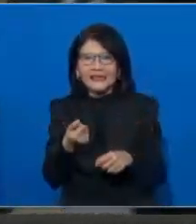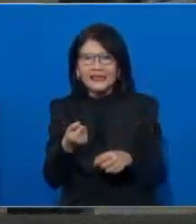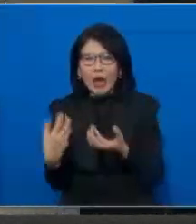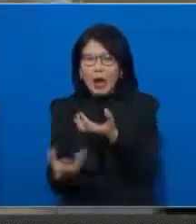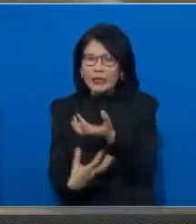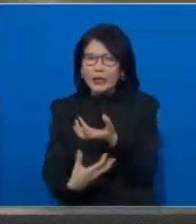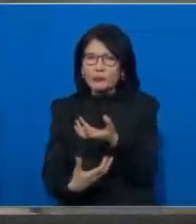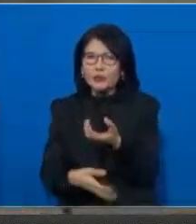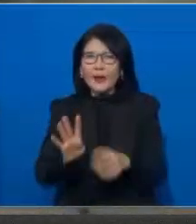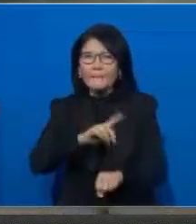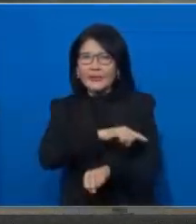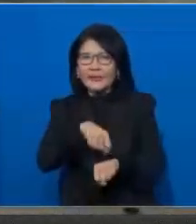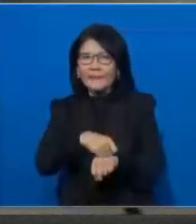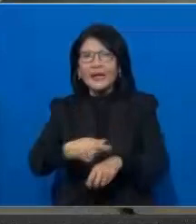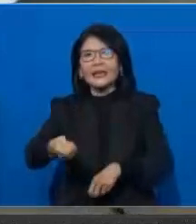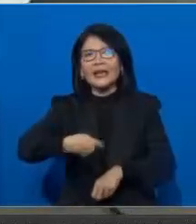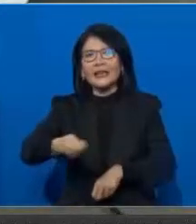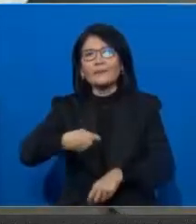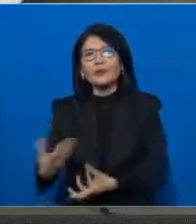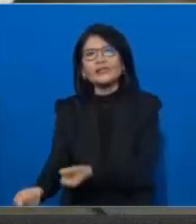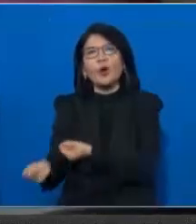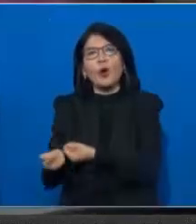jam, serta tepung tapioka.